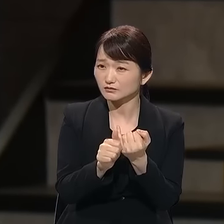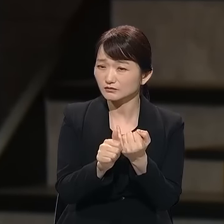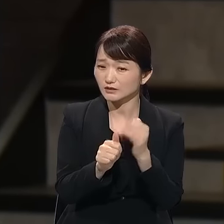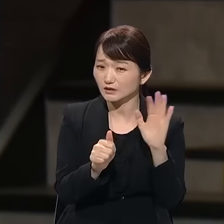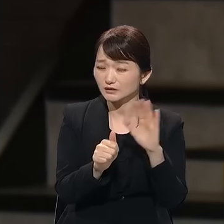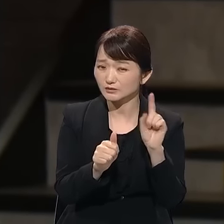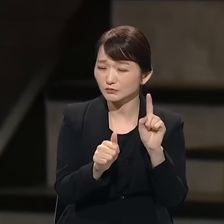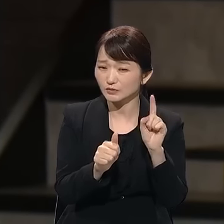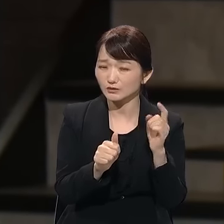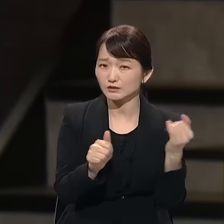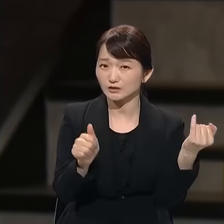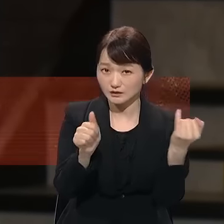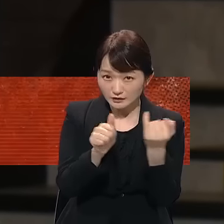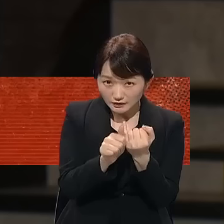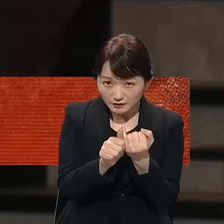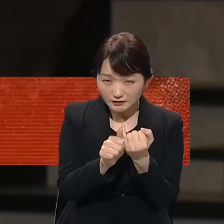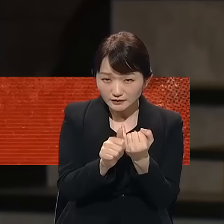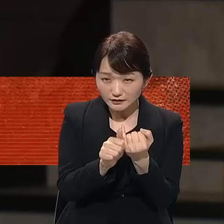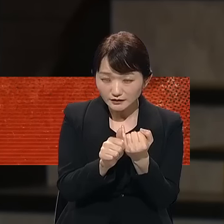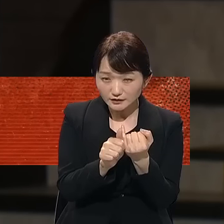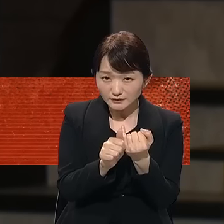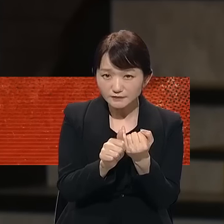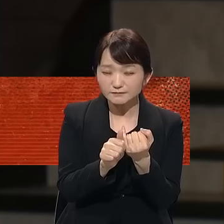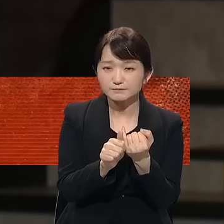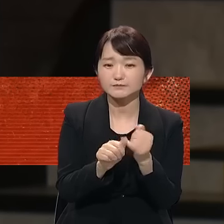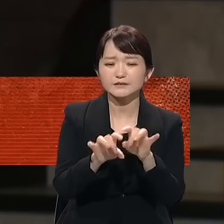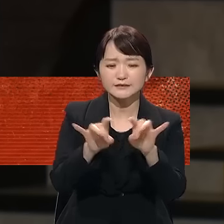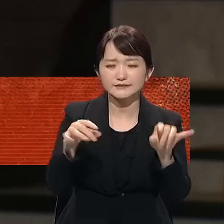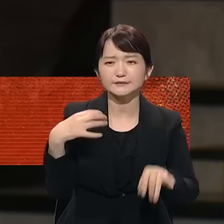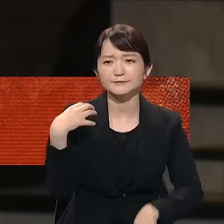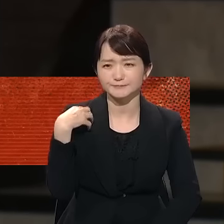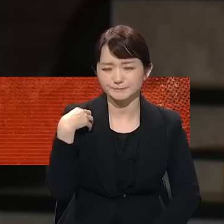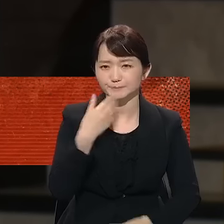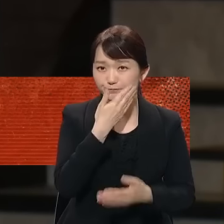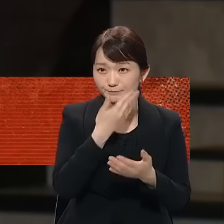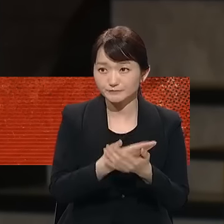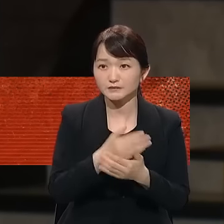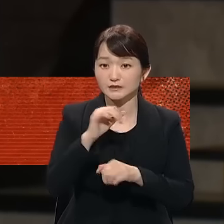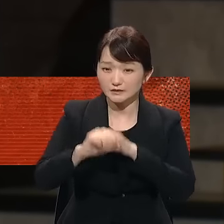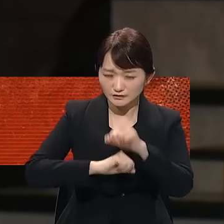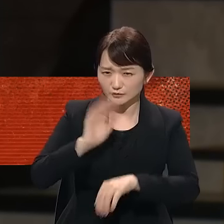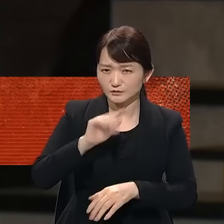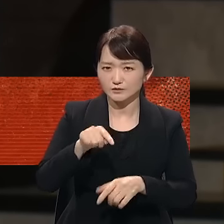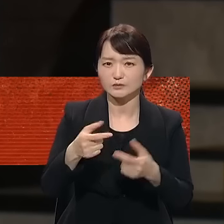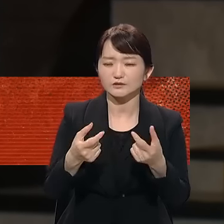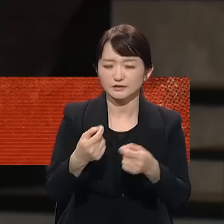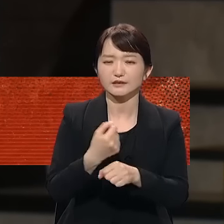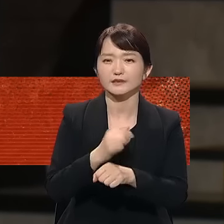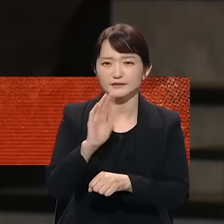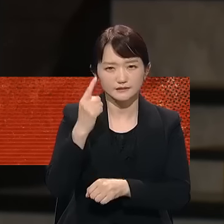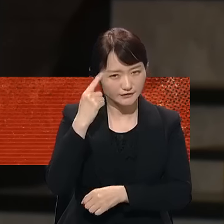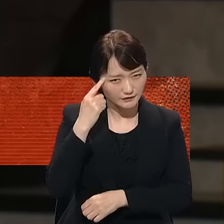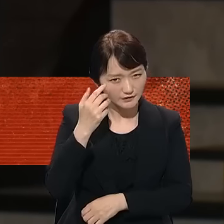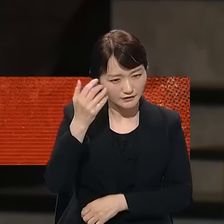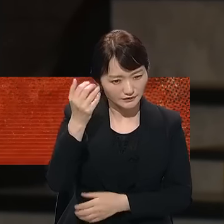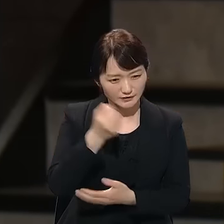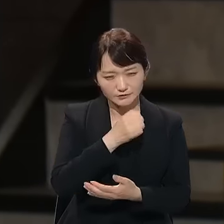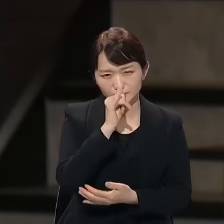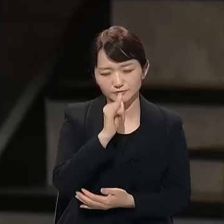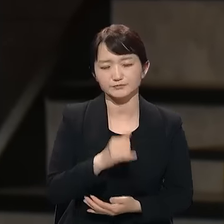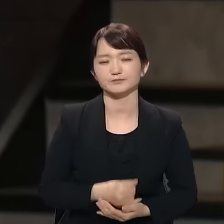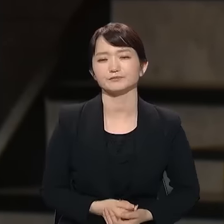사람들한테는 책임과 의무가 중요하다 또 그게 이제 자유롭지 않다 그래도 꼭 그렇게 해야 한다라는 생각을 갖고 있었다고